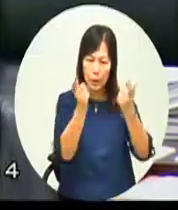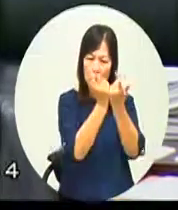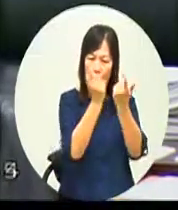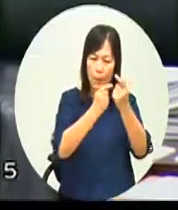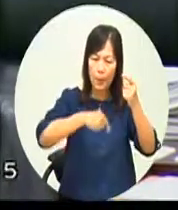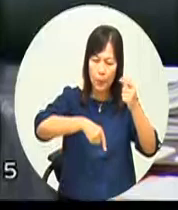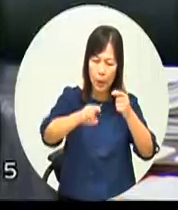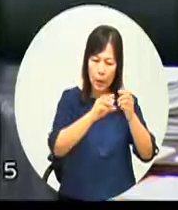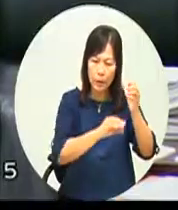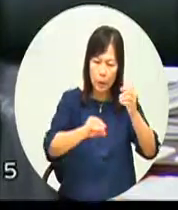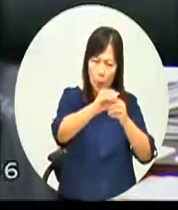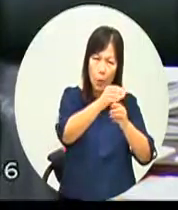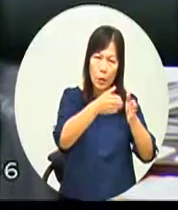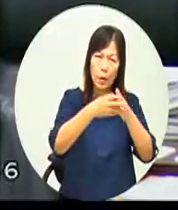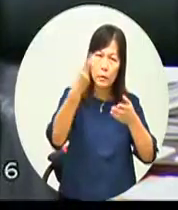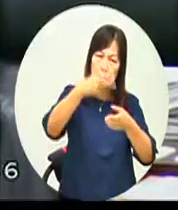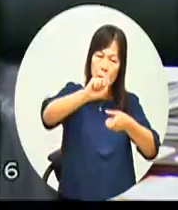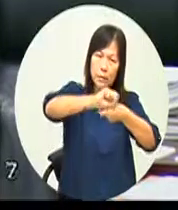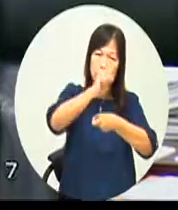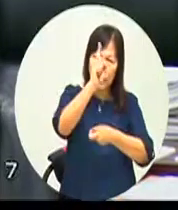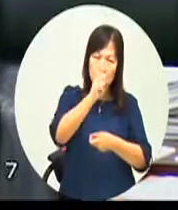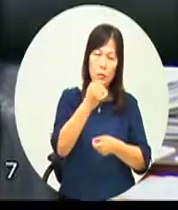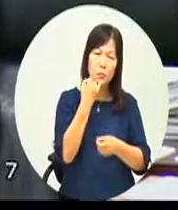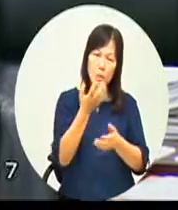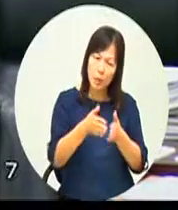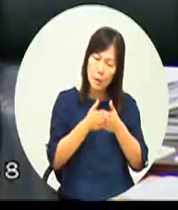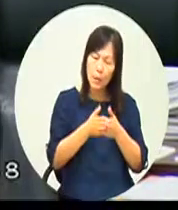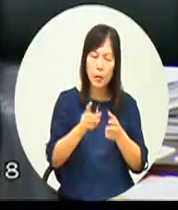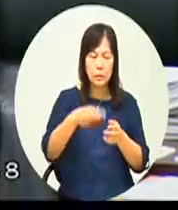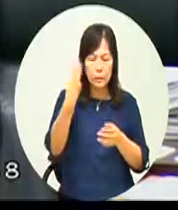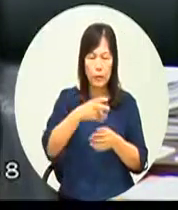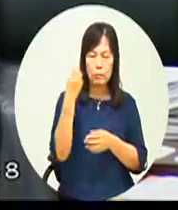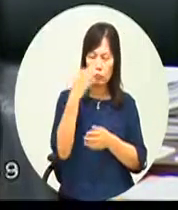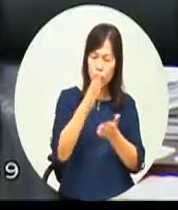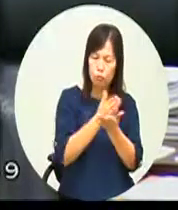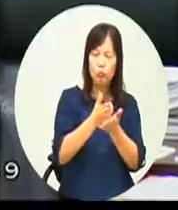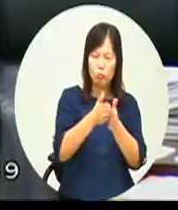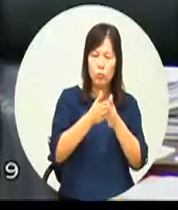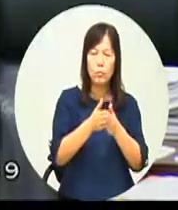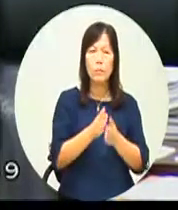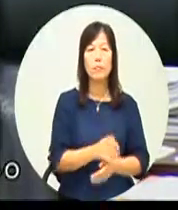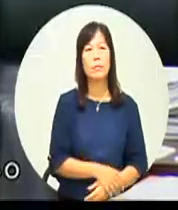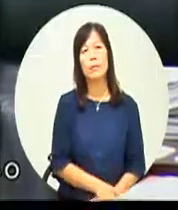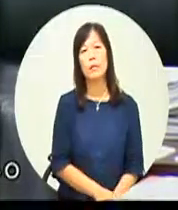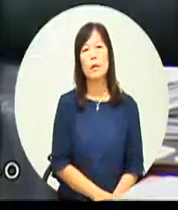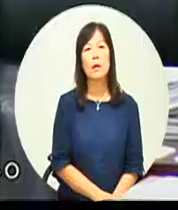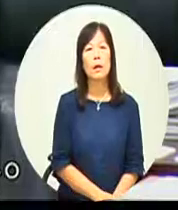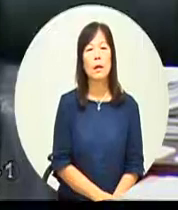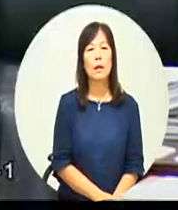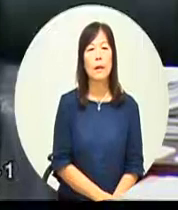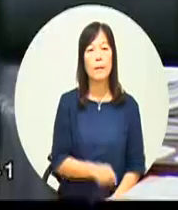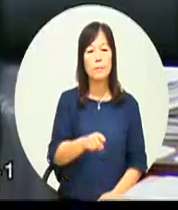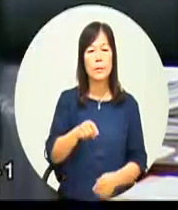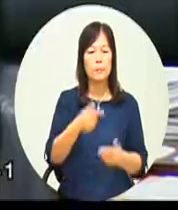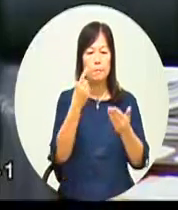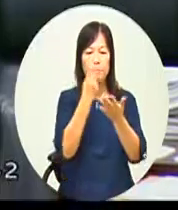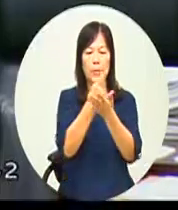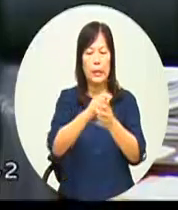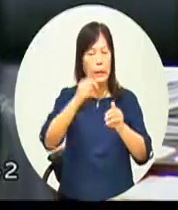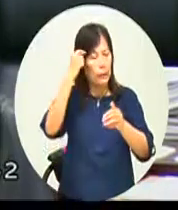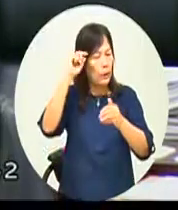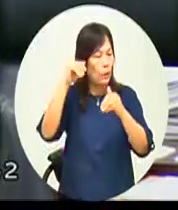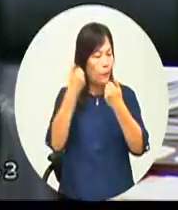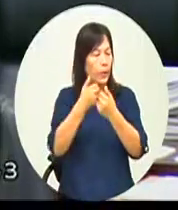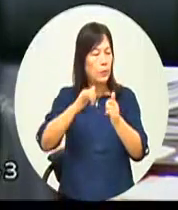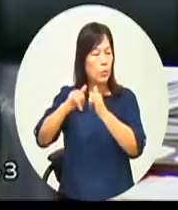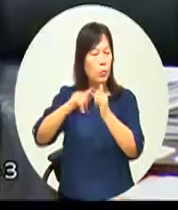要性，这个确实是应该要重新评估啦。因为这些反对的民众其实也提出